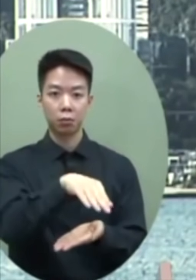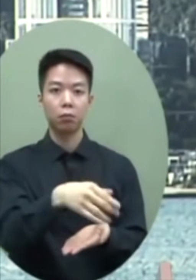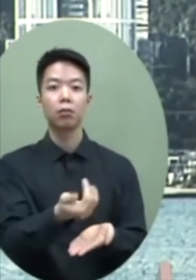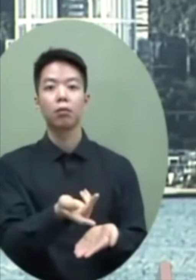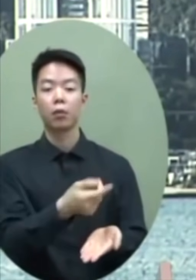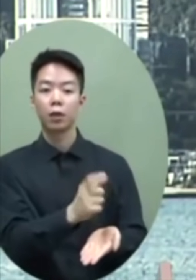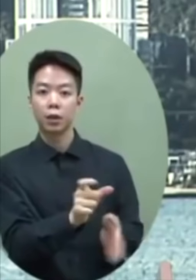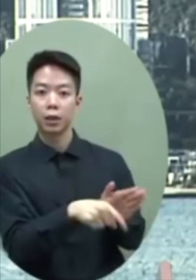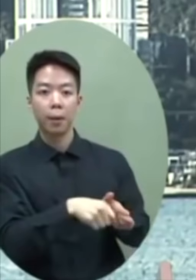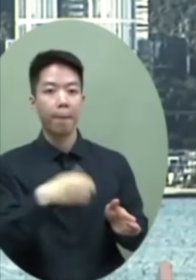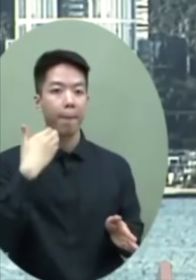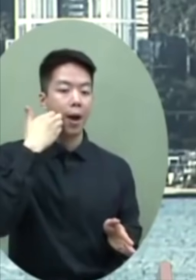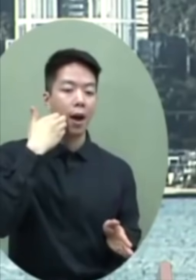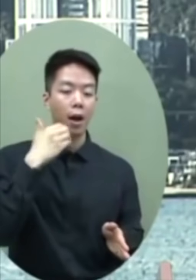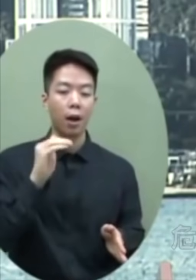的。